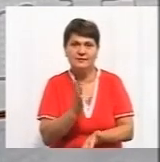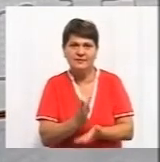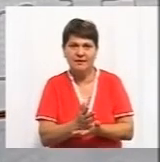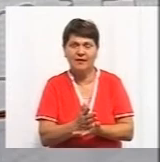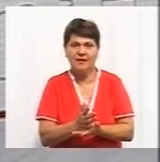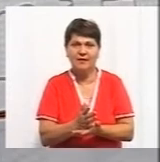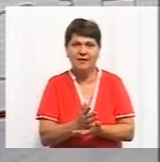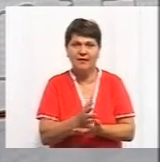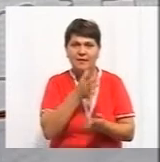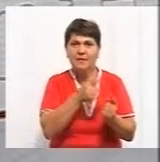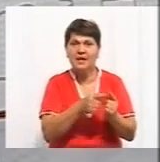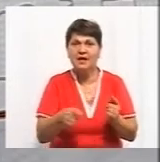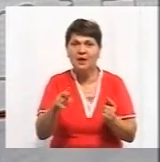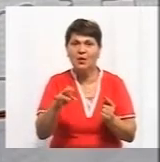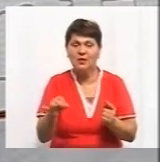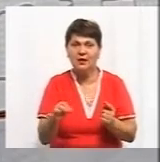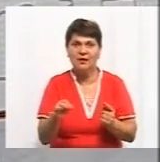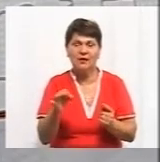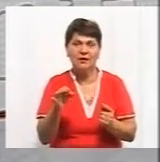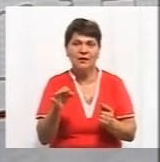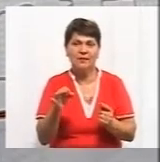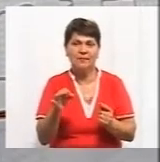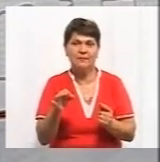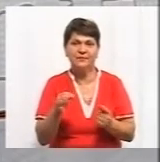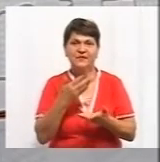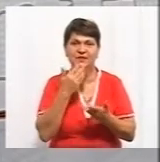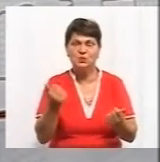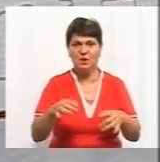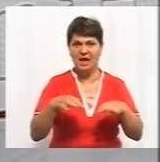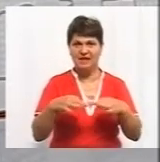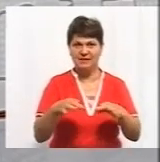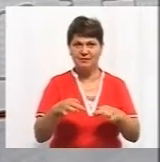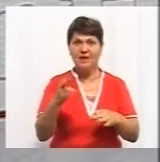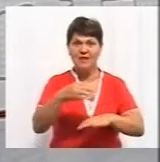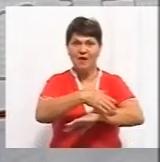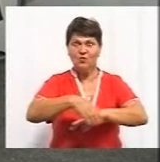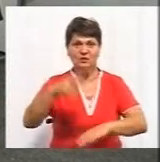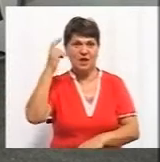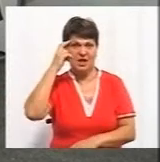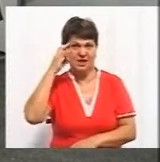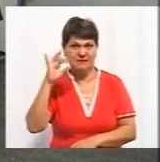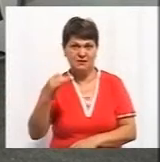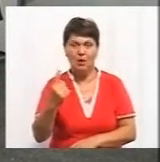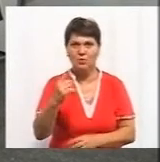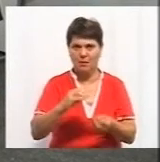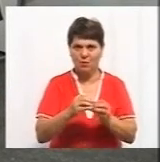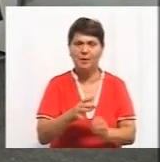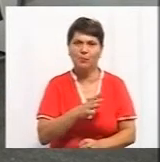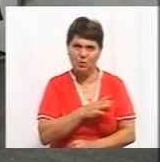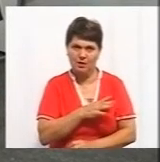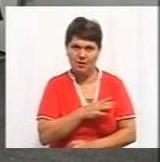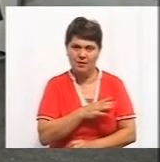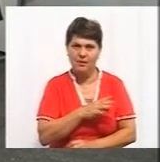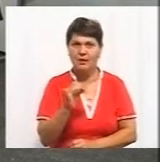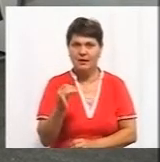от інтерв'ю, в даному випадку інтерв'ю по поводу відсутності транспорту на Київській, вона проблема була, тому я і говорив, що ми